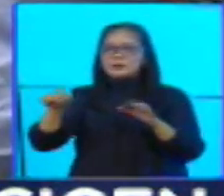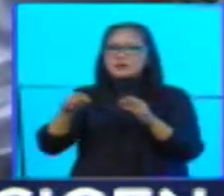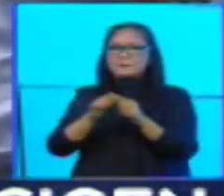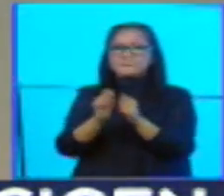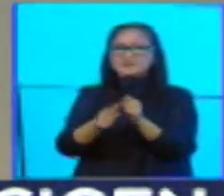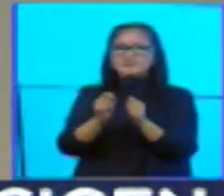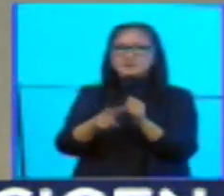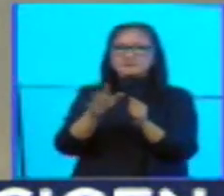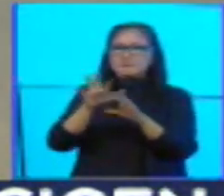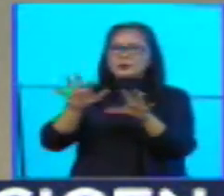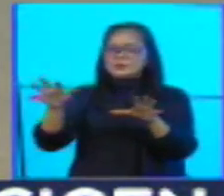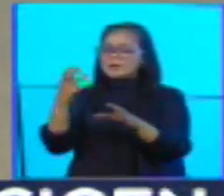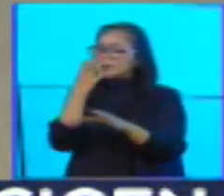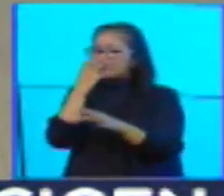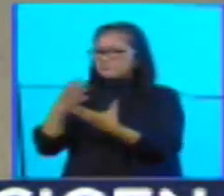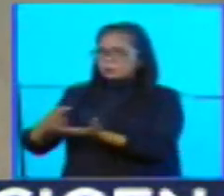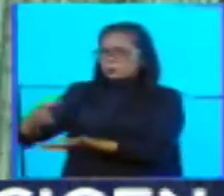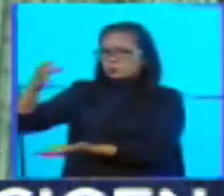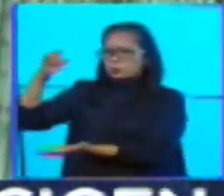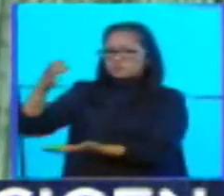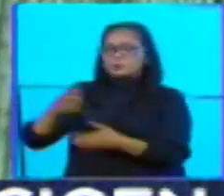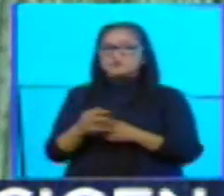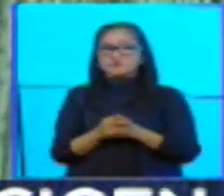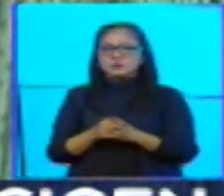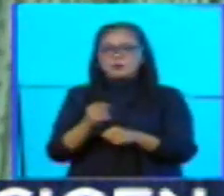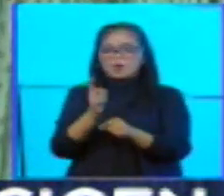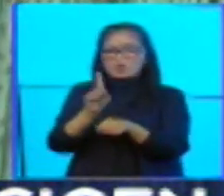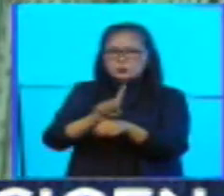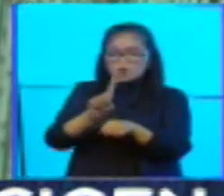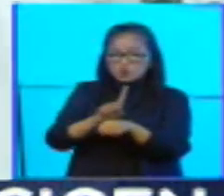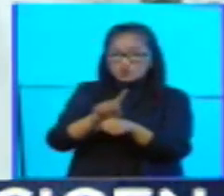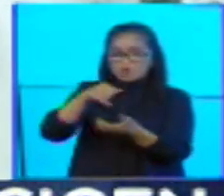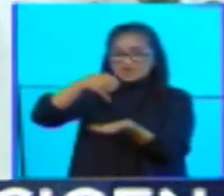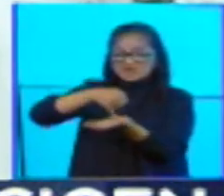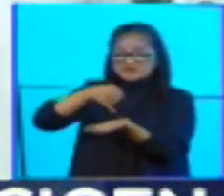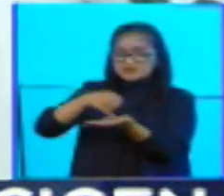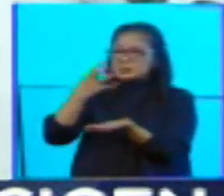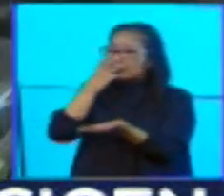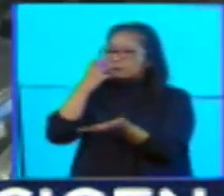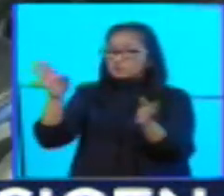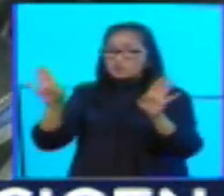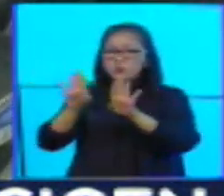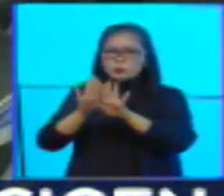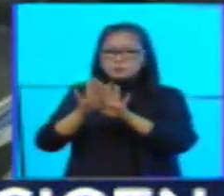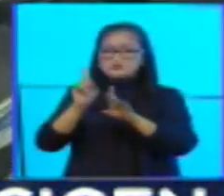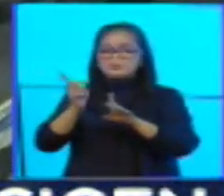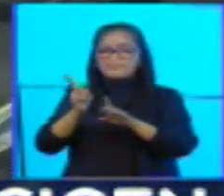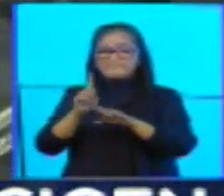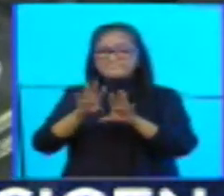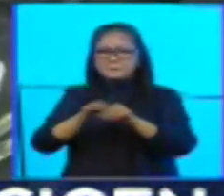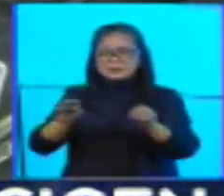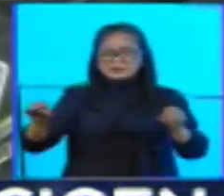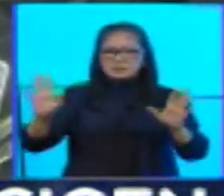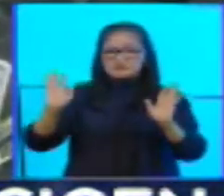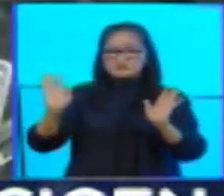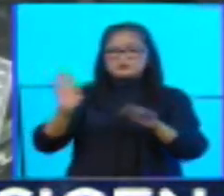Sementara sejumlah lokasi pengisian tabung oksigen lainnya di Kota Bekasi tutup karena tidak adanya stok oksigen. Warga yang sudah berkeliling